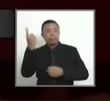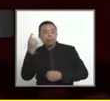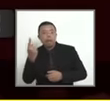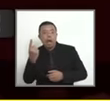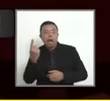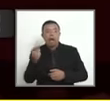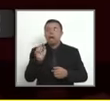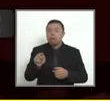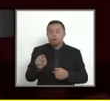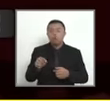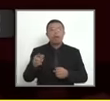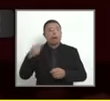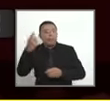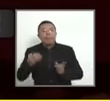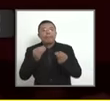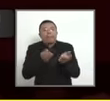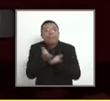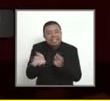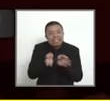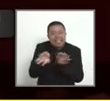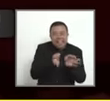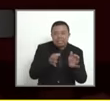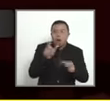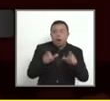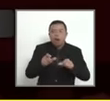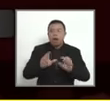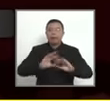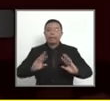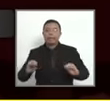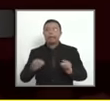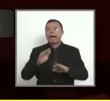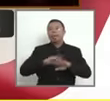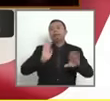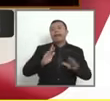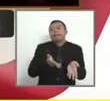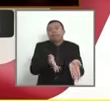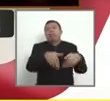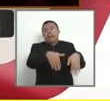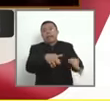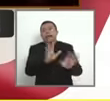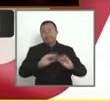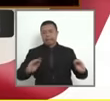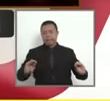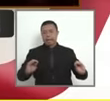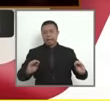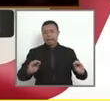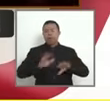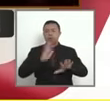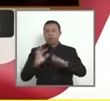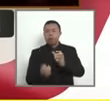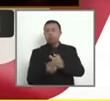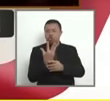diening dan segala macamnya ini kebebasan kita ada di mana ini perlu dipertanyakan sehingga Pak Ganjar perlu menyampaikan hal ini supaya ini tidak